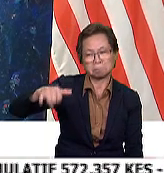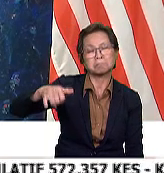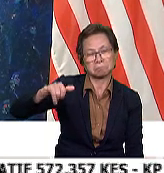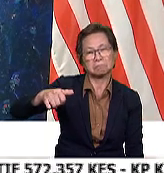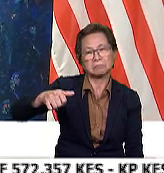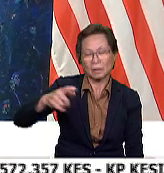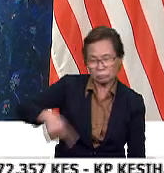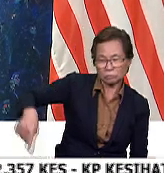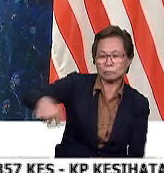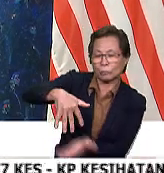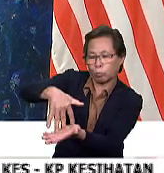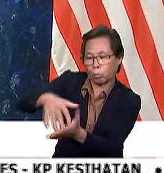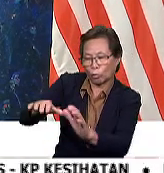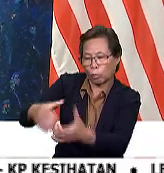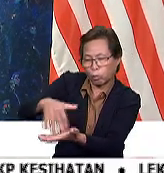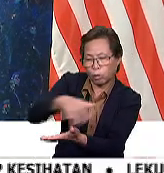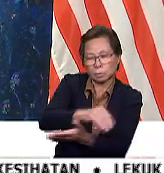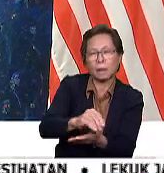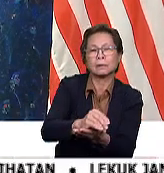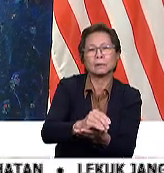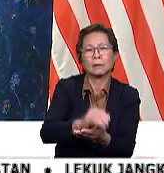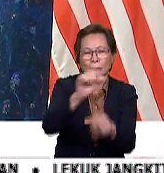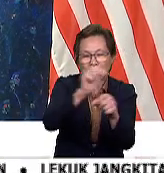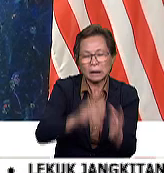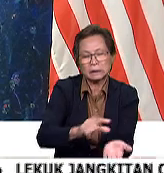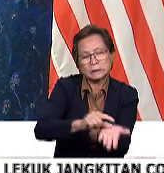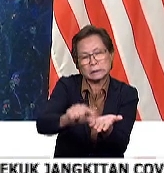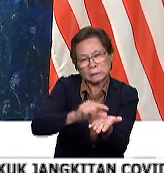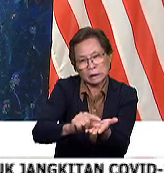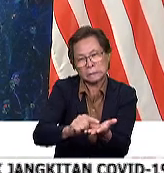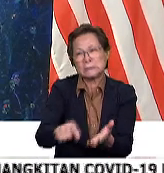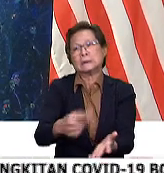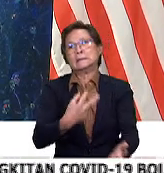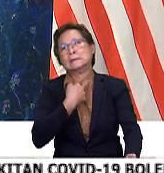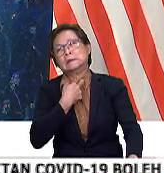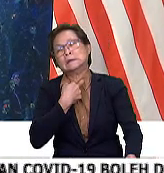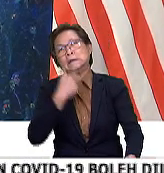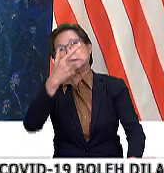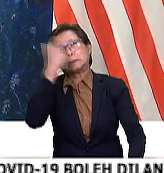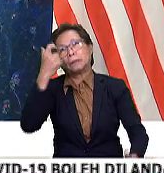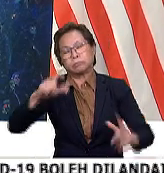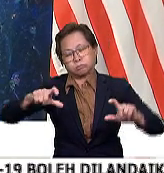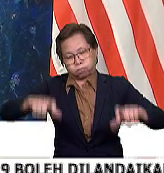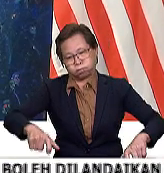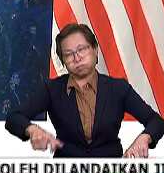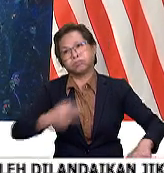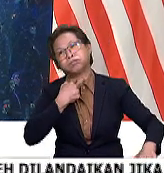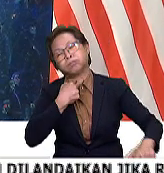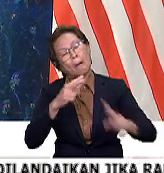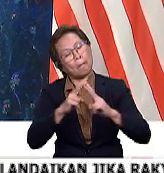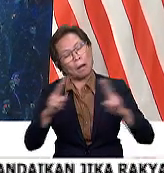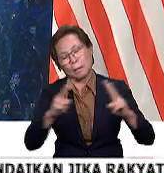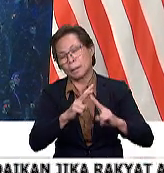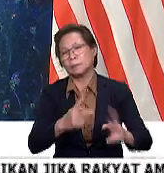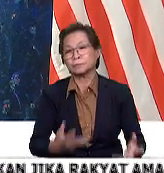mereka inilah antara yang paling terkesan susunan penguatkuasaan PCP ini